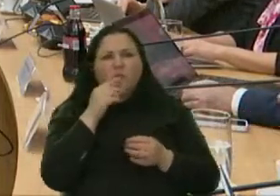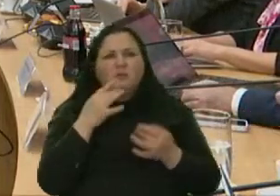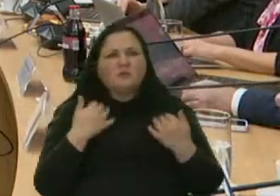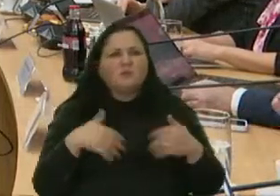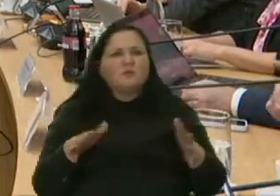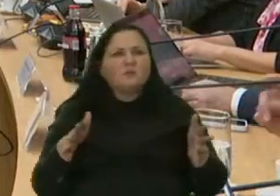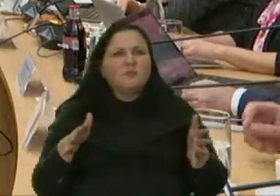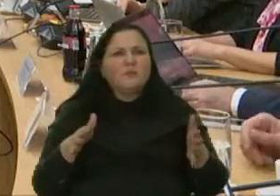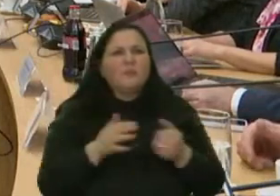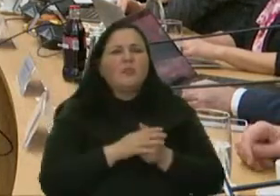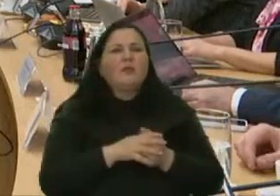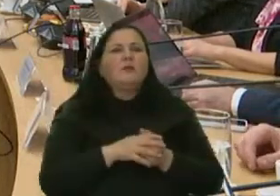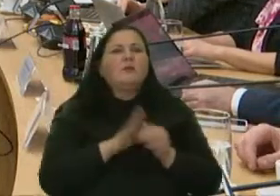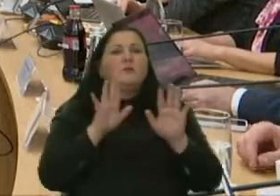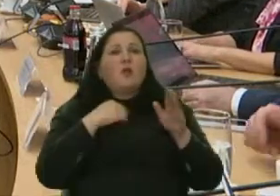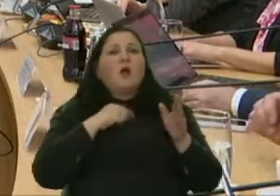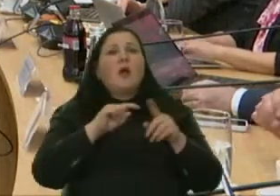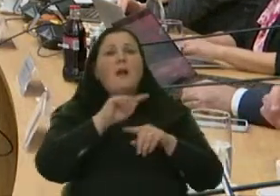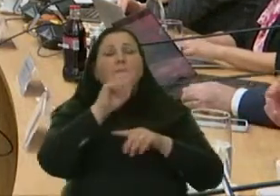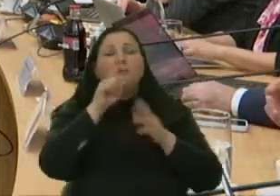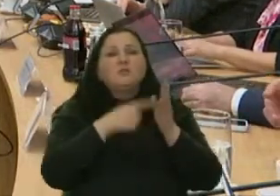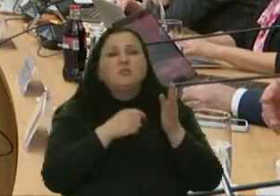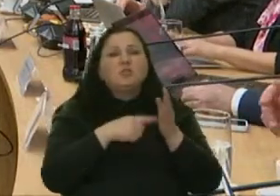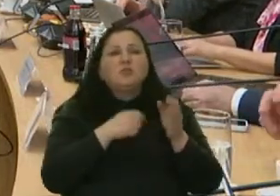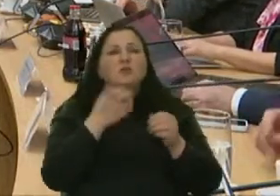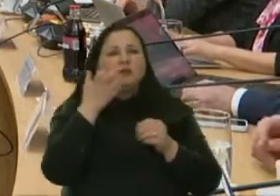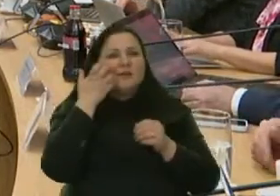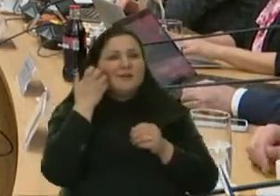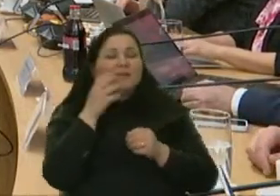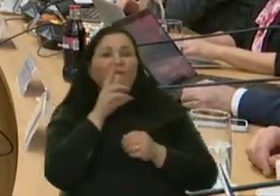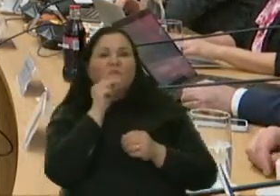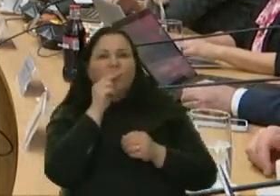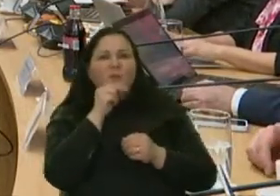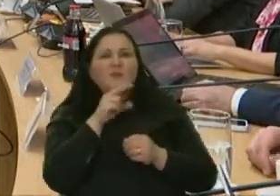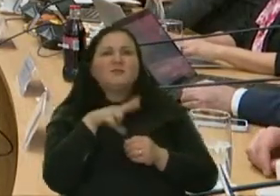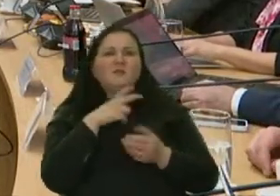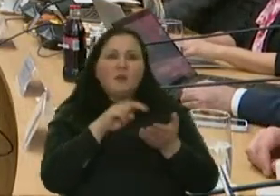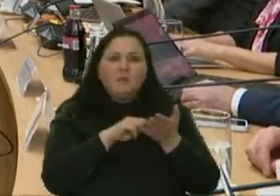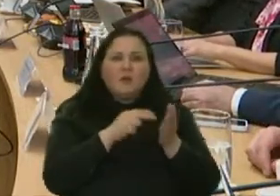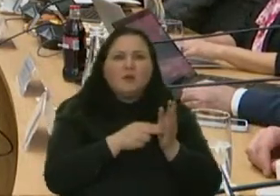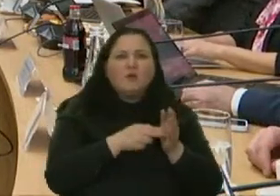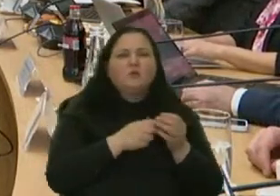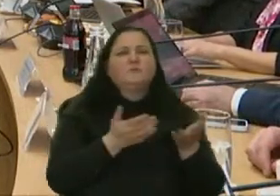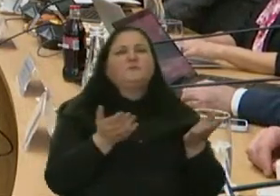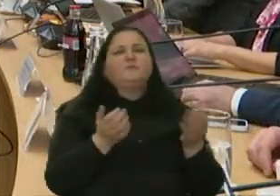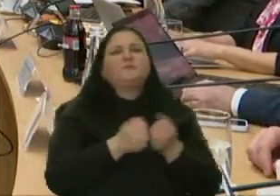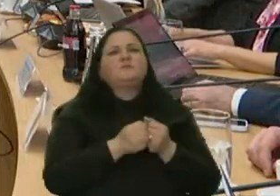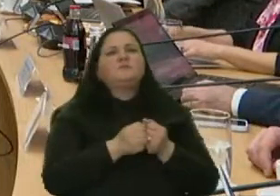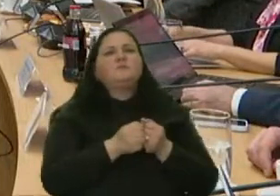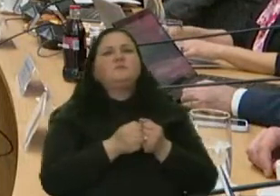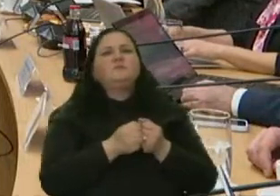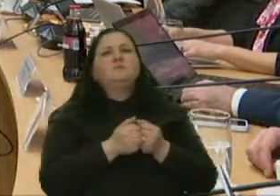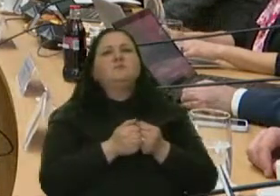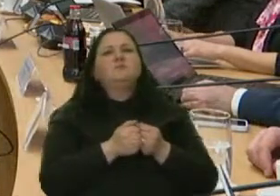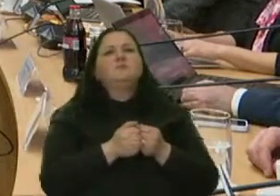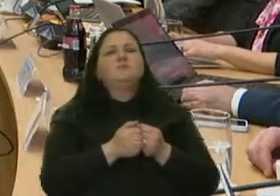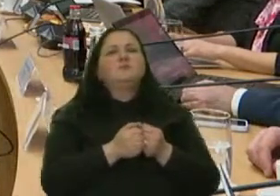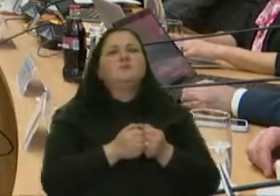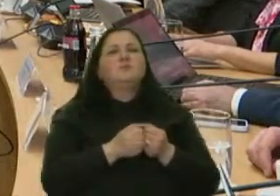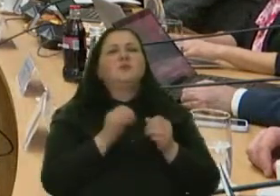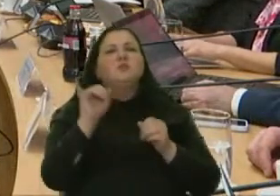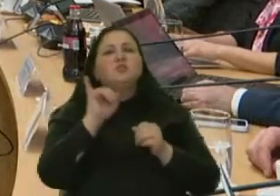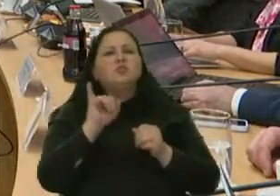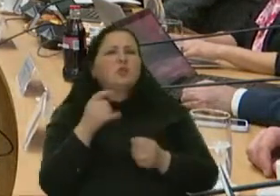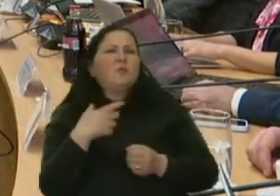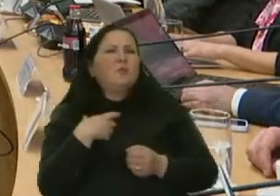și atunci asta Doar am cerut când vorbim să fim pregătiți unii nu pot mai mult e adevărat și atunci n ai ce să le ceri asta i realitatea Dar